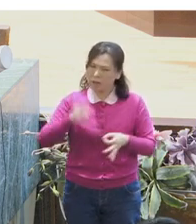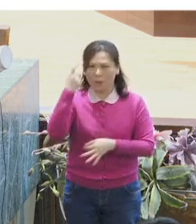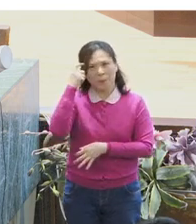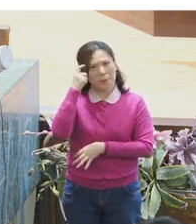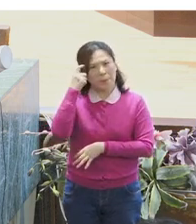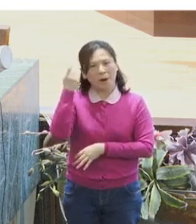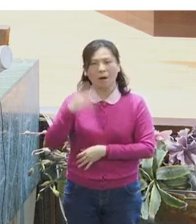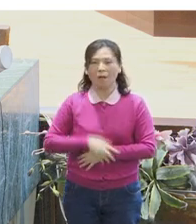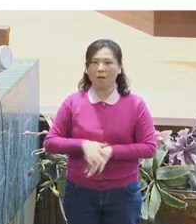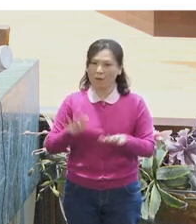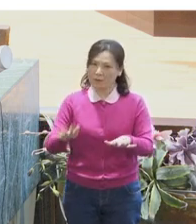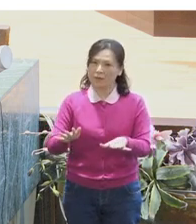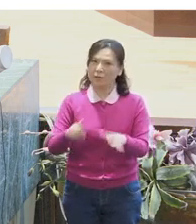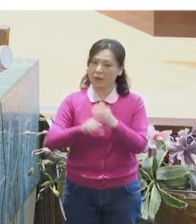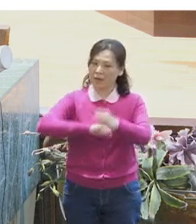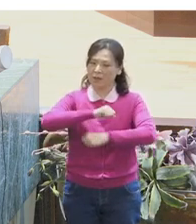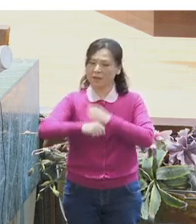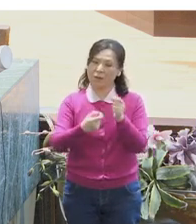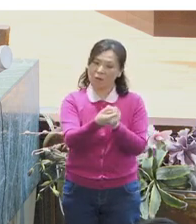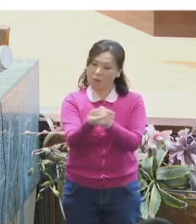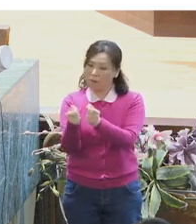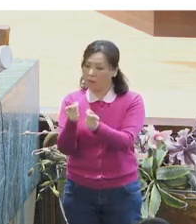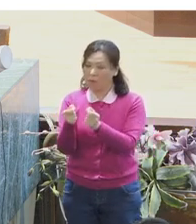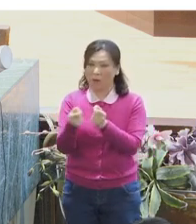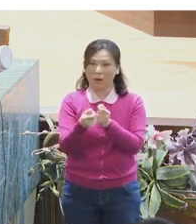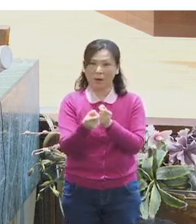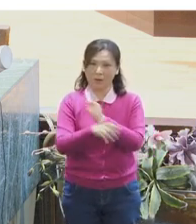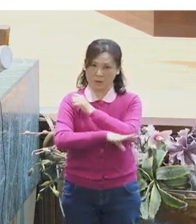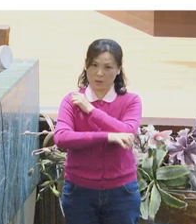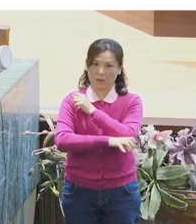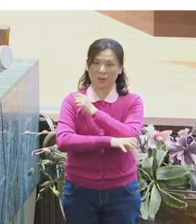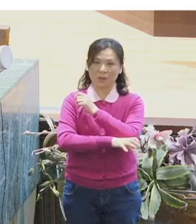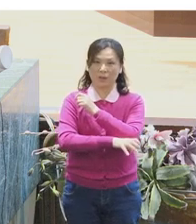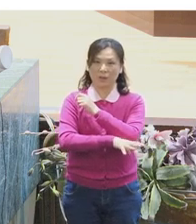前生活周遭的这些基础的